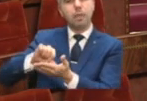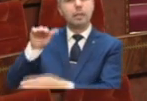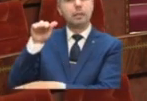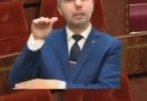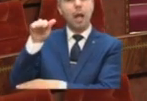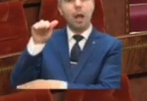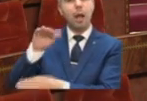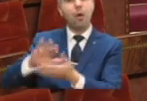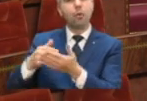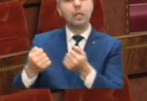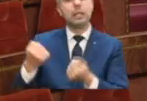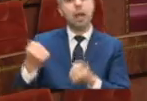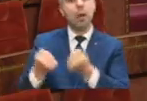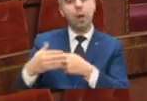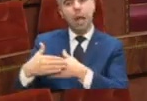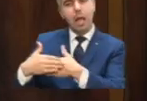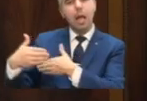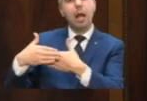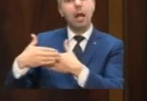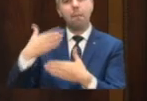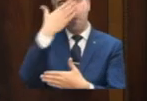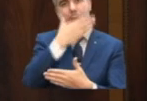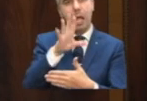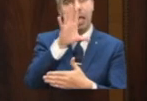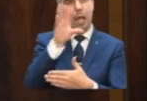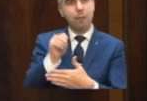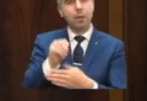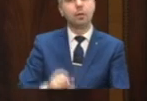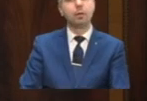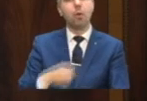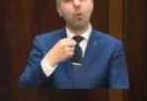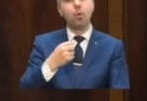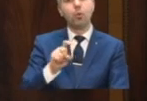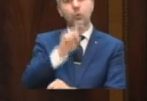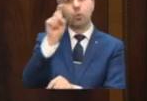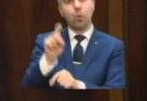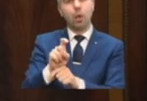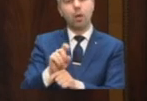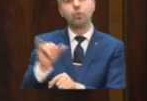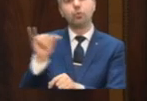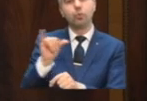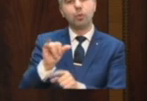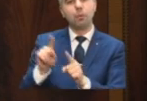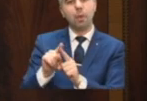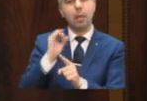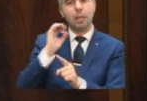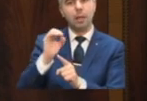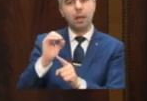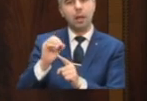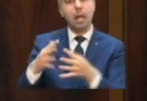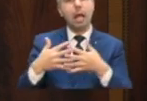باش السياره تولي قريبه للاخوان ديالنا افريقيا. وكنسولك ما هي الحجم الاستثمارات اللي اعلن عليها